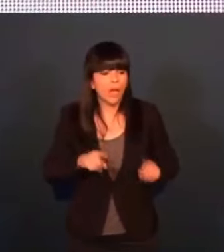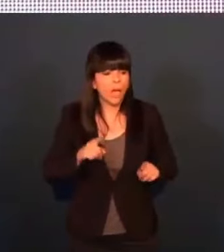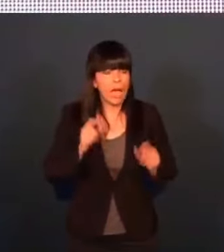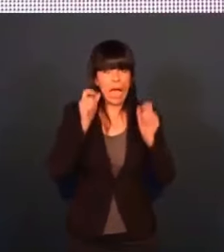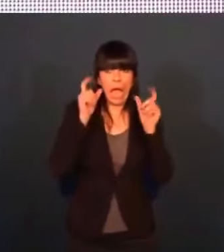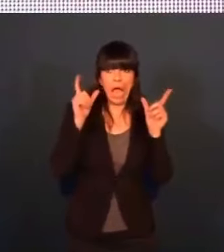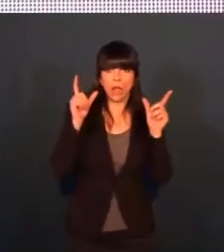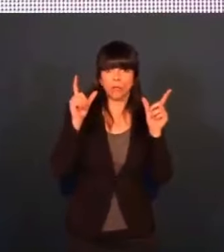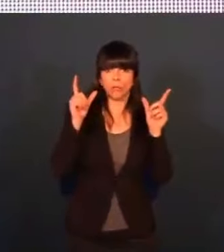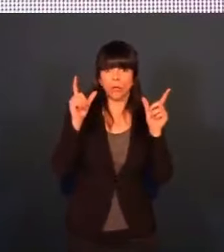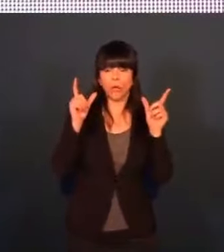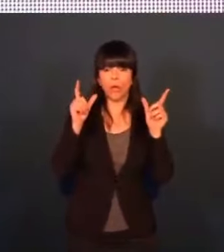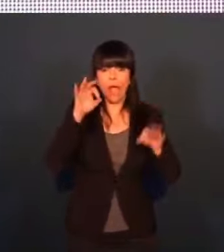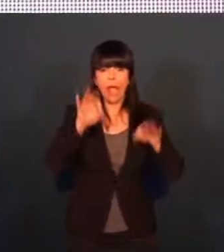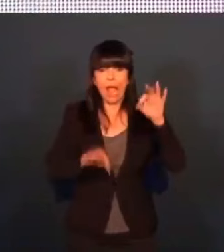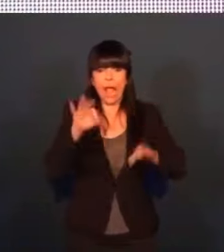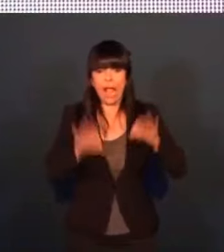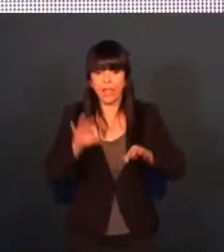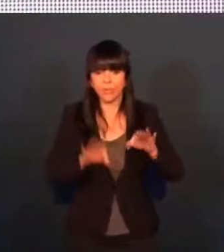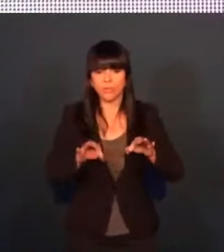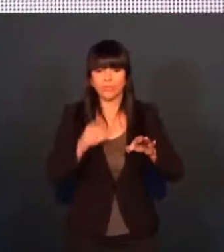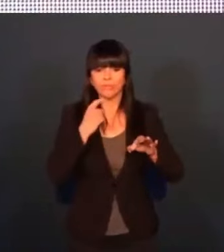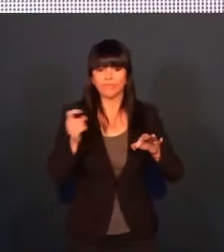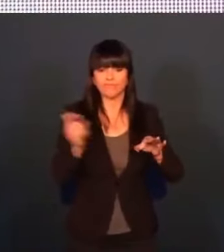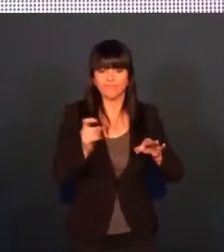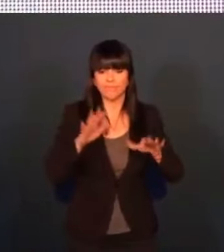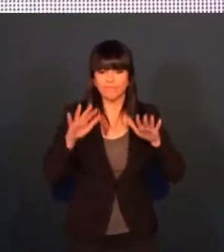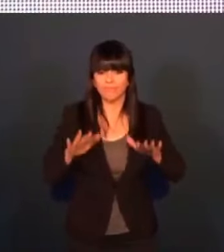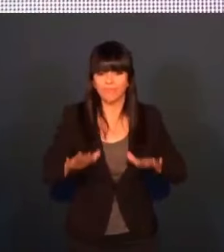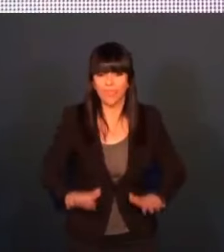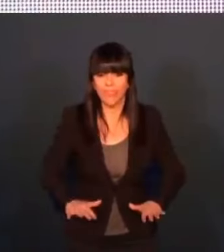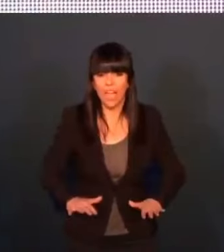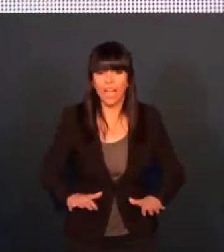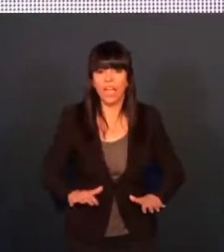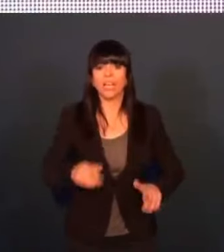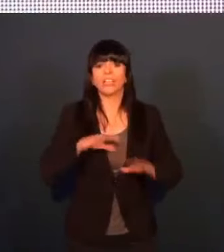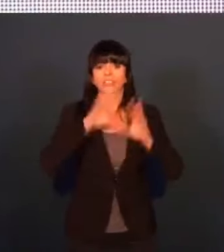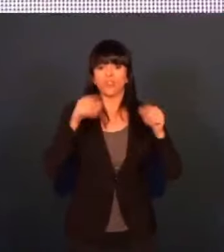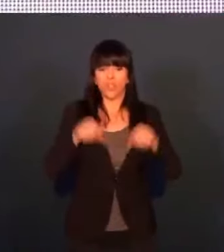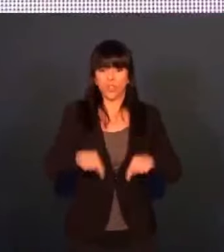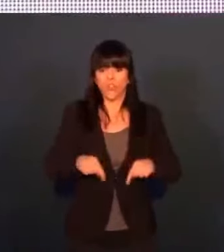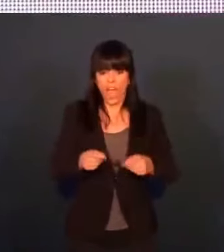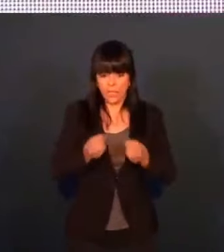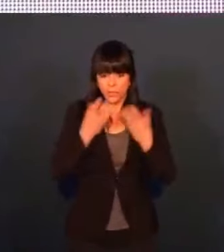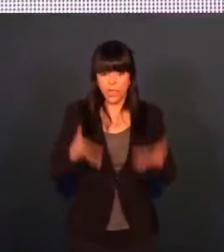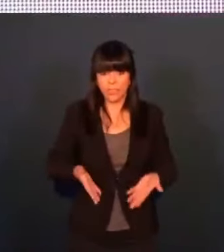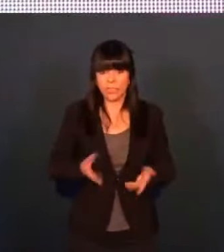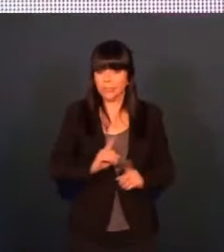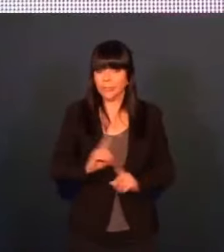реално гласуване с плаващи мнозинства. И всичко това показваше, че ситуацията не е